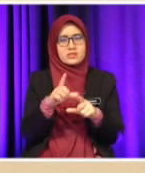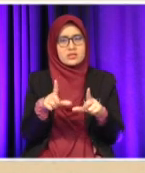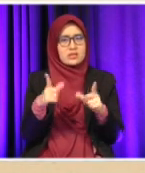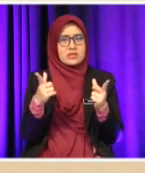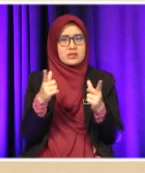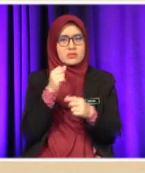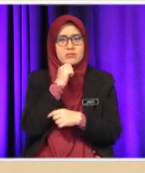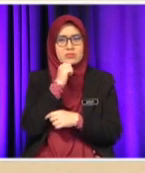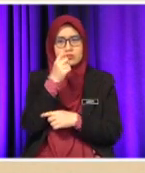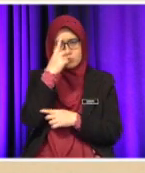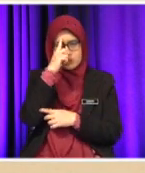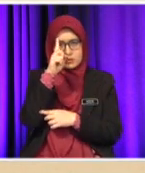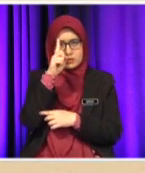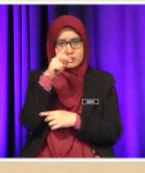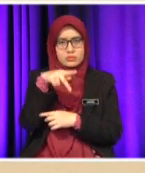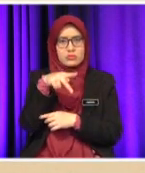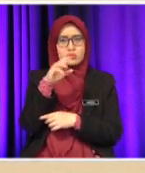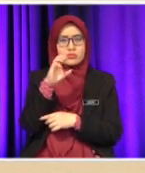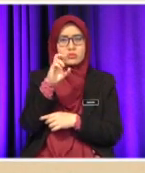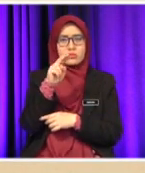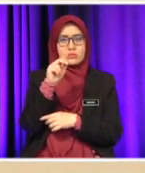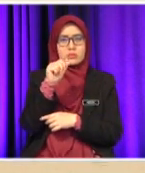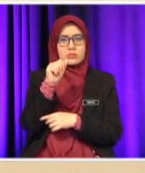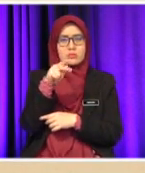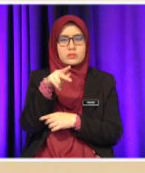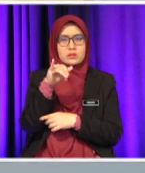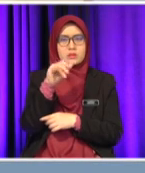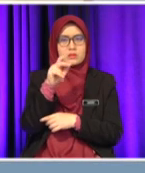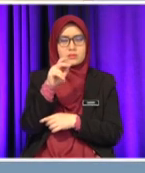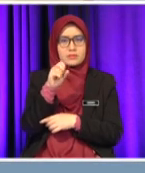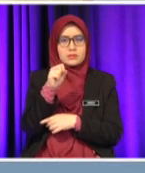sisa-sisa makanan jadi itu perlunya